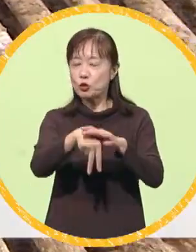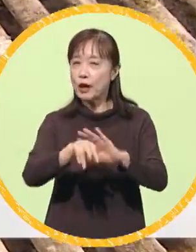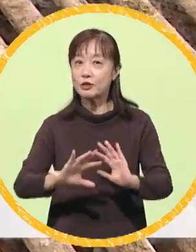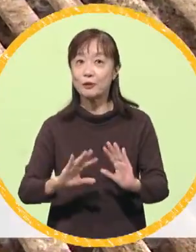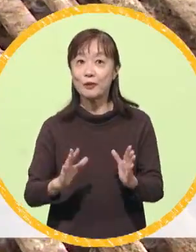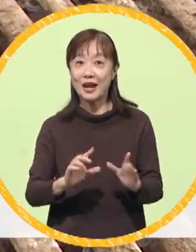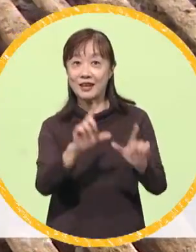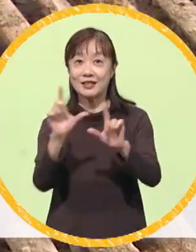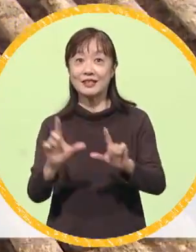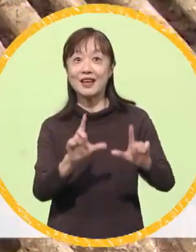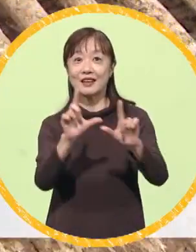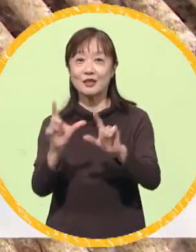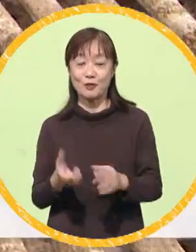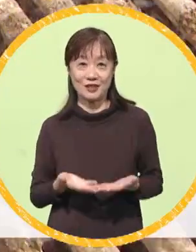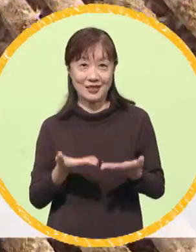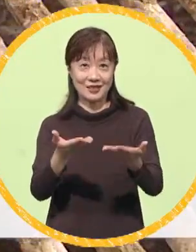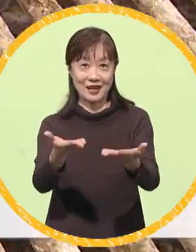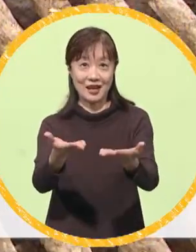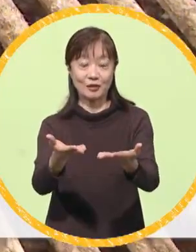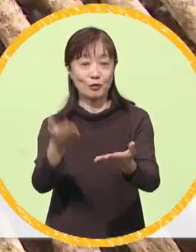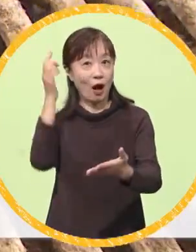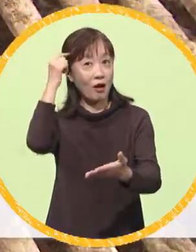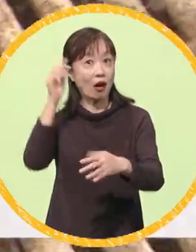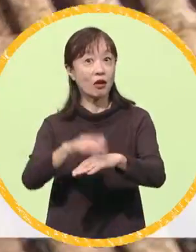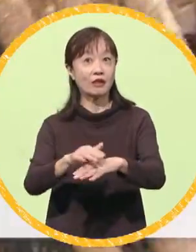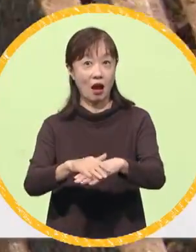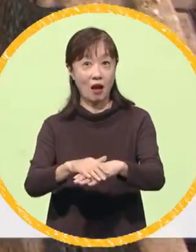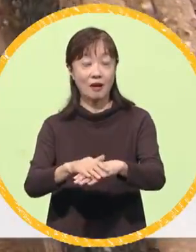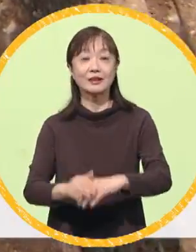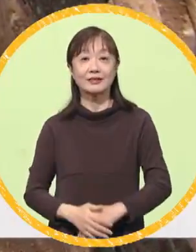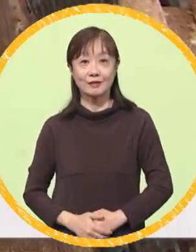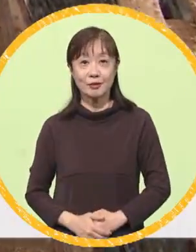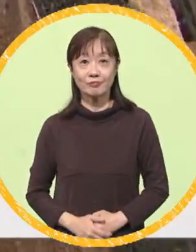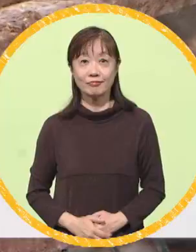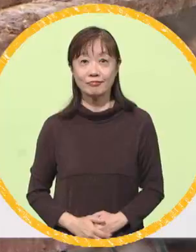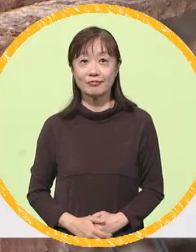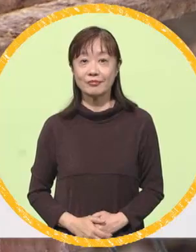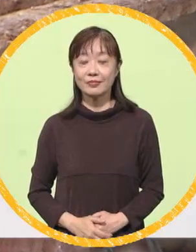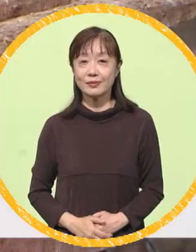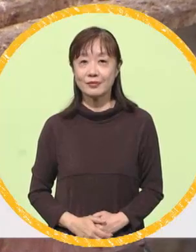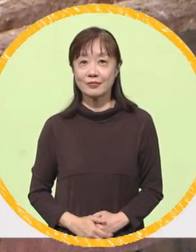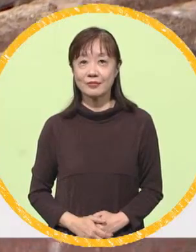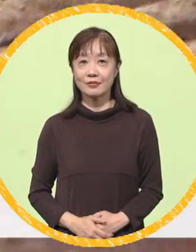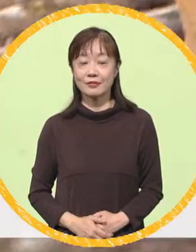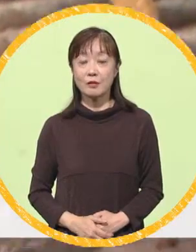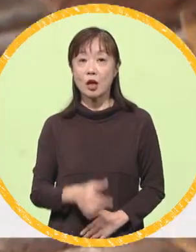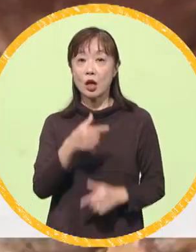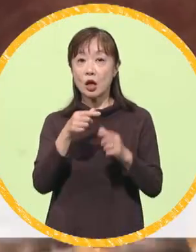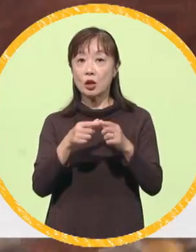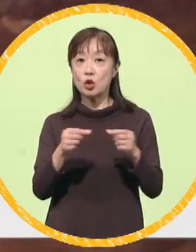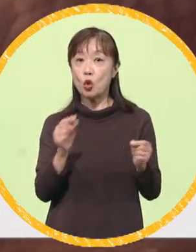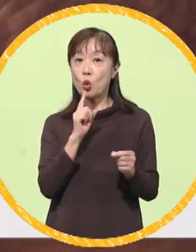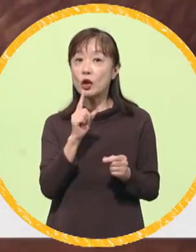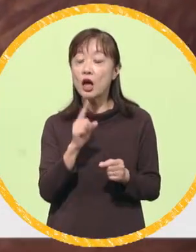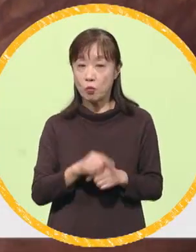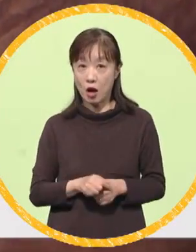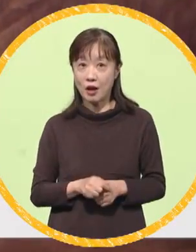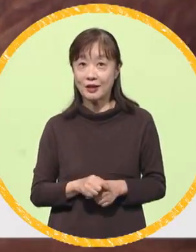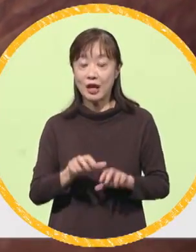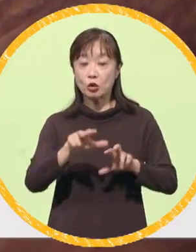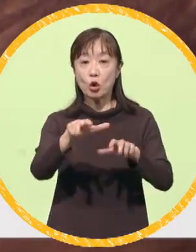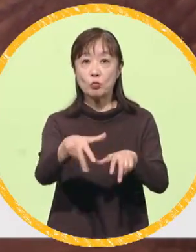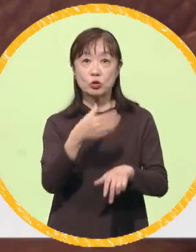げるっていうのが考え方としてあるんですね。 日本語にすると動物の福